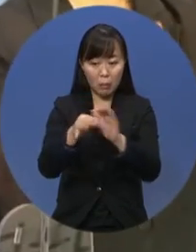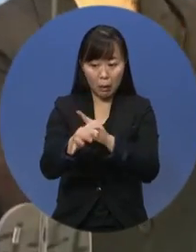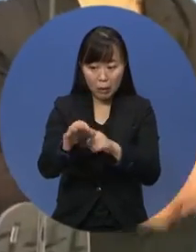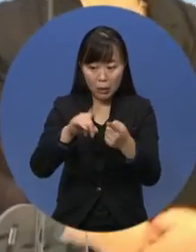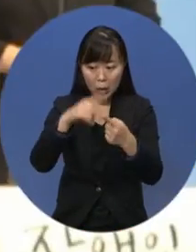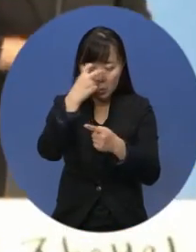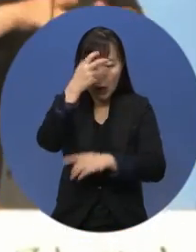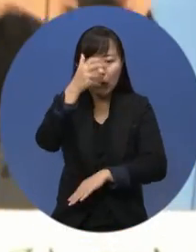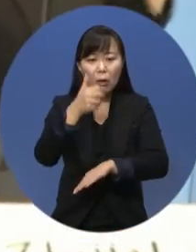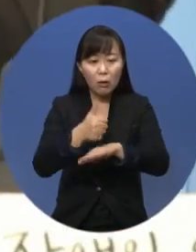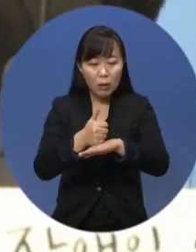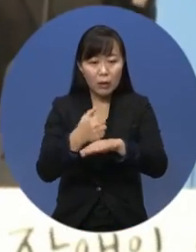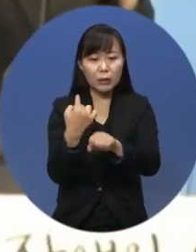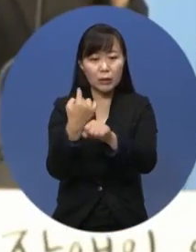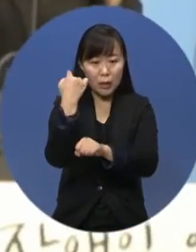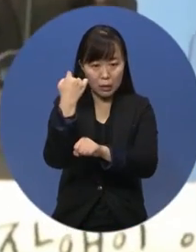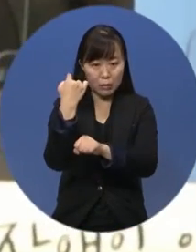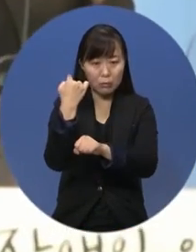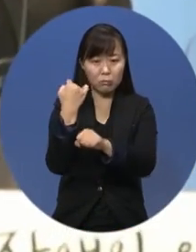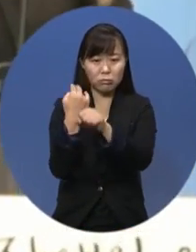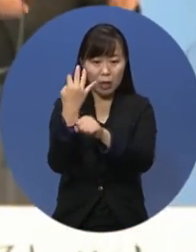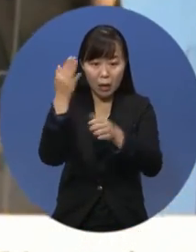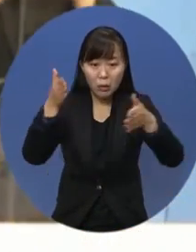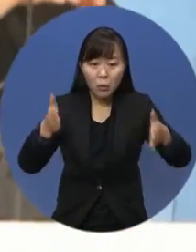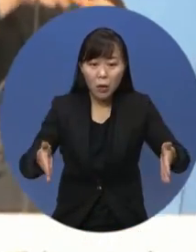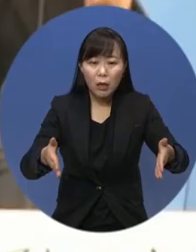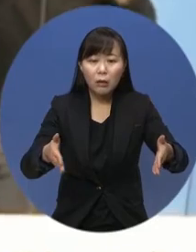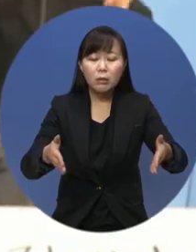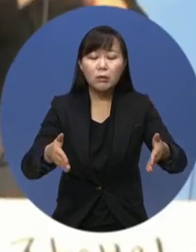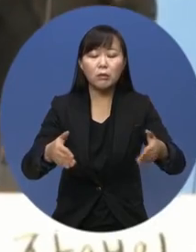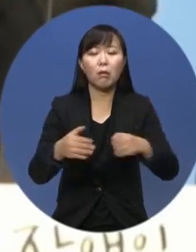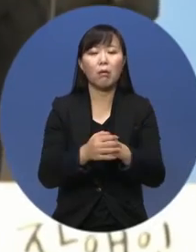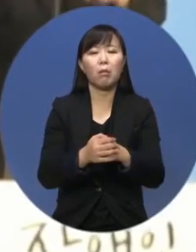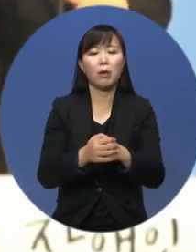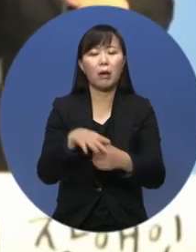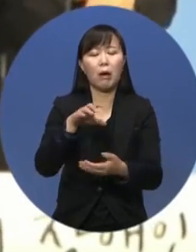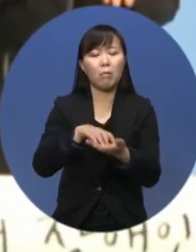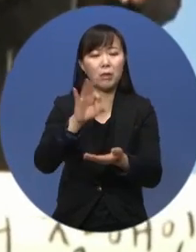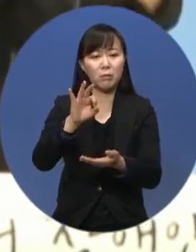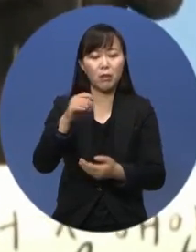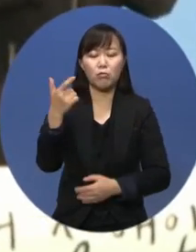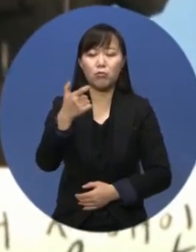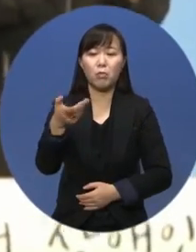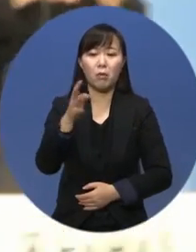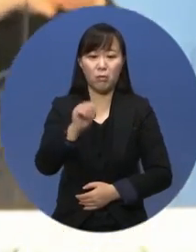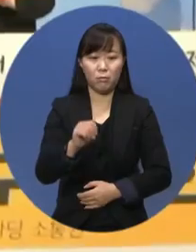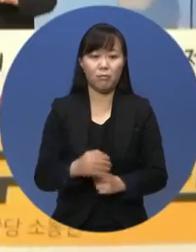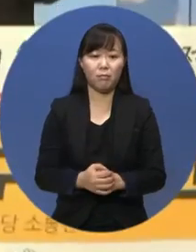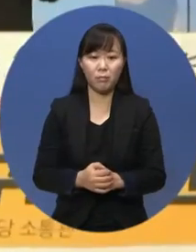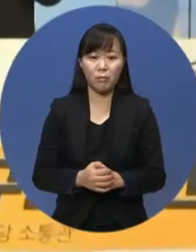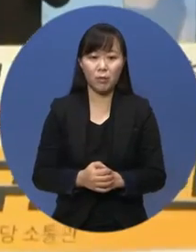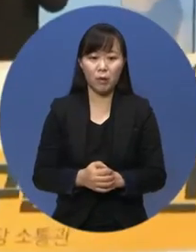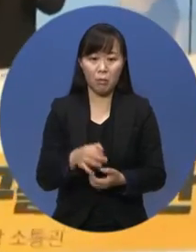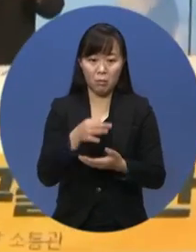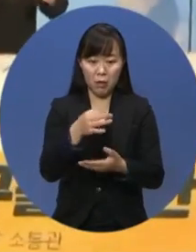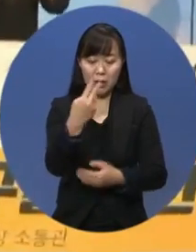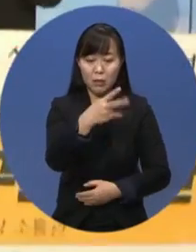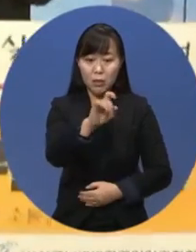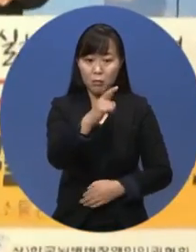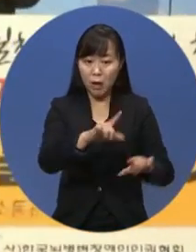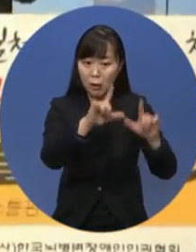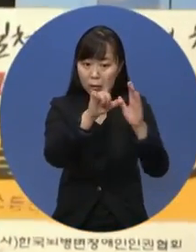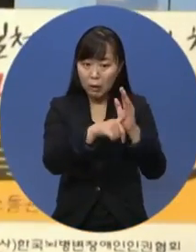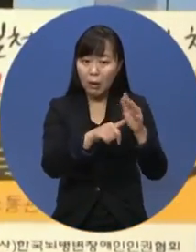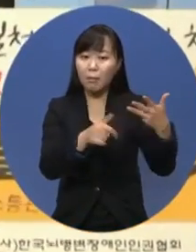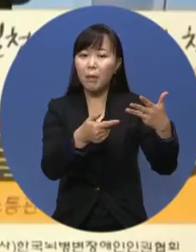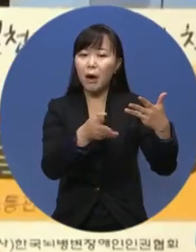지난 4년간 납부한 장애인 고용부담금은 60억 원에 달합니다. 납부액도 2016년